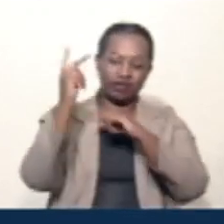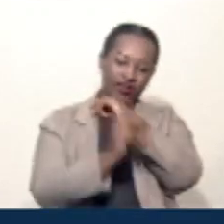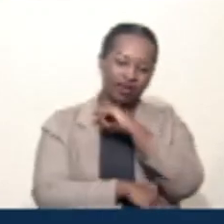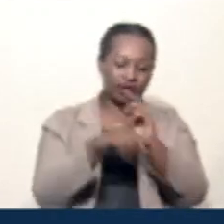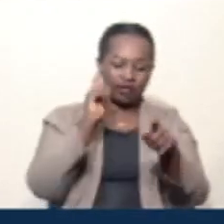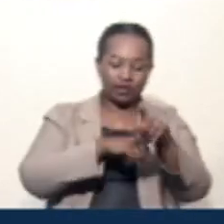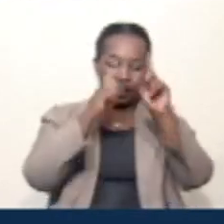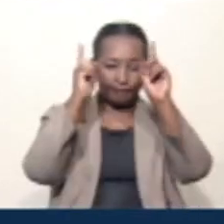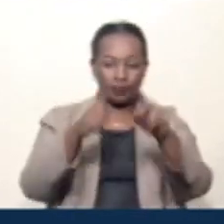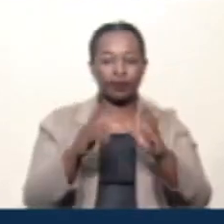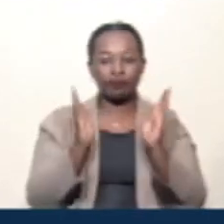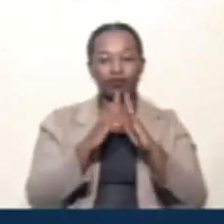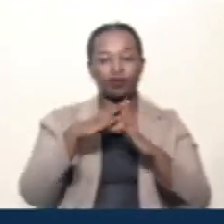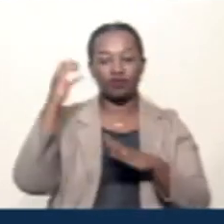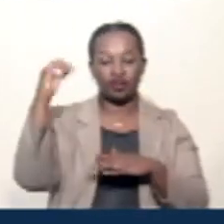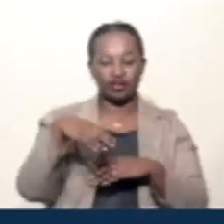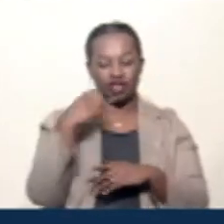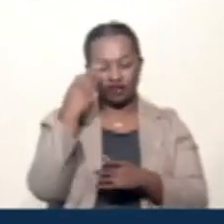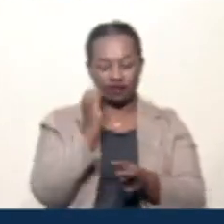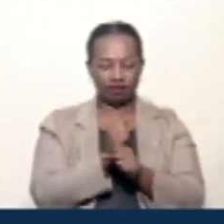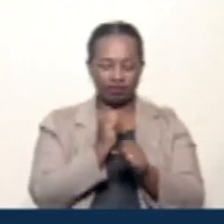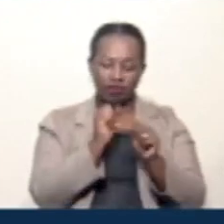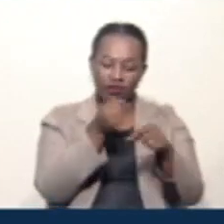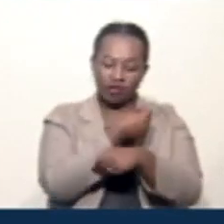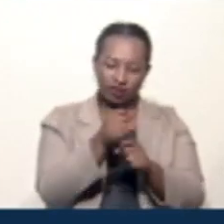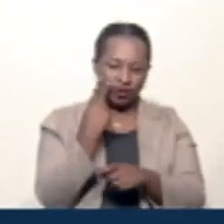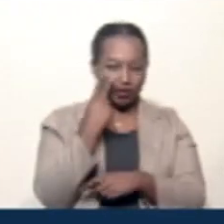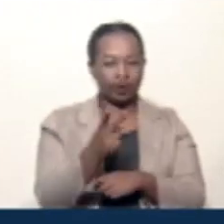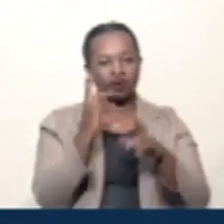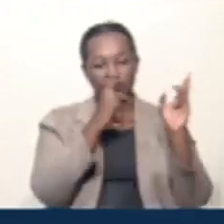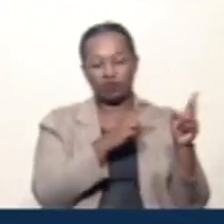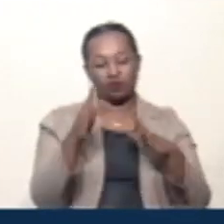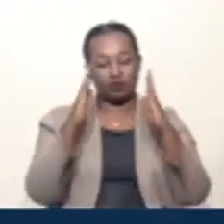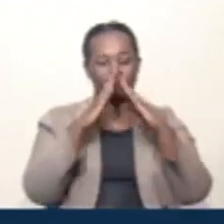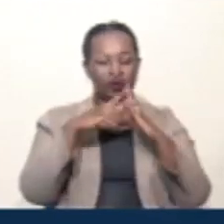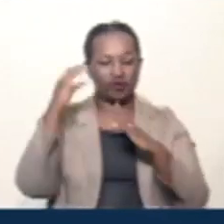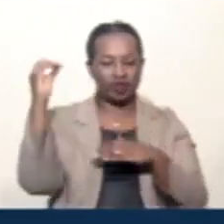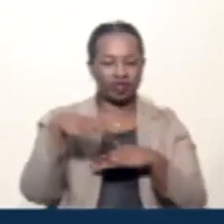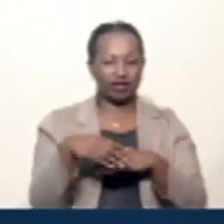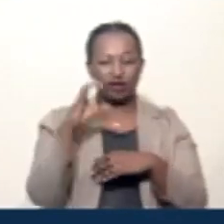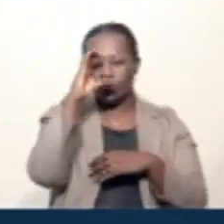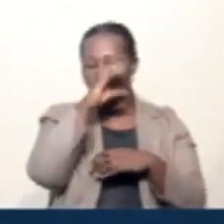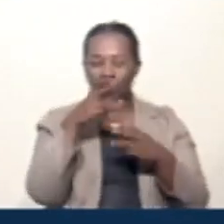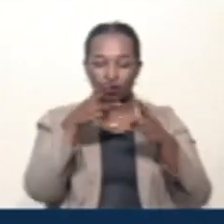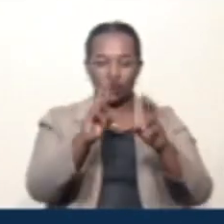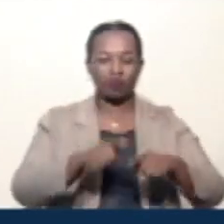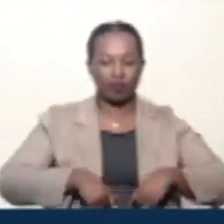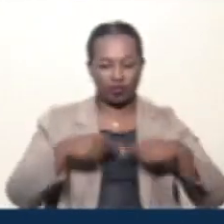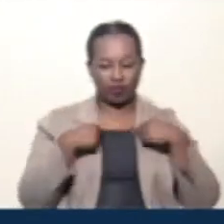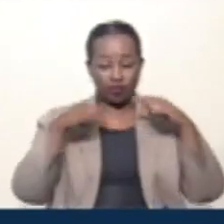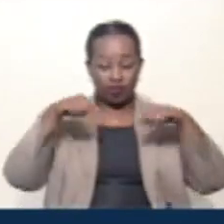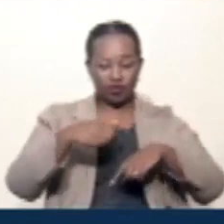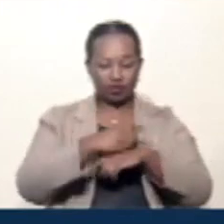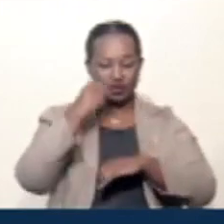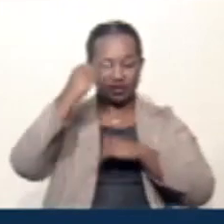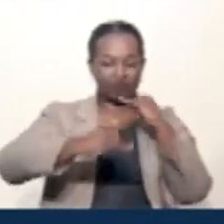iyo bageze mu mujyi wa Kigali iyi mirimo batabashije kuyibona, n'ubundi ni umujyi wa Kigali ubashakira uburyo bwo kubaho. Uyu munsi